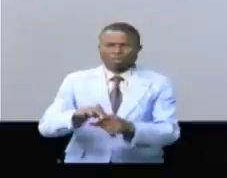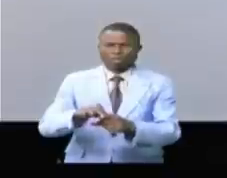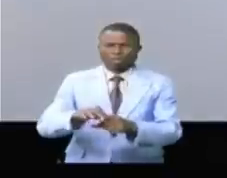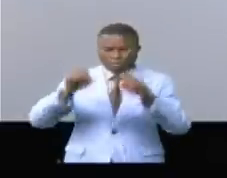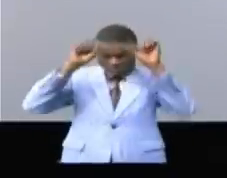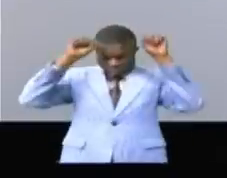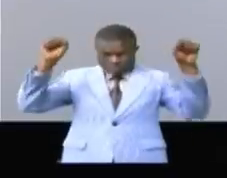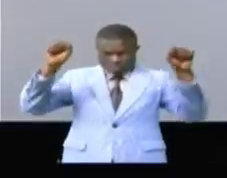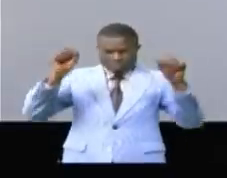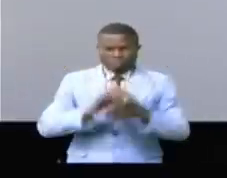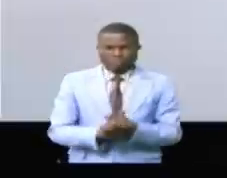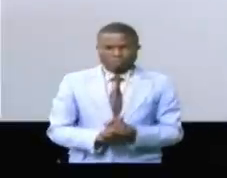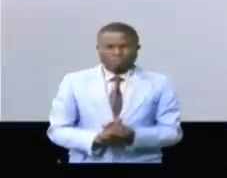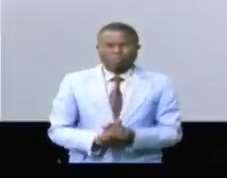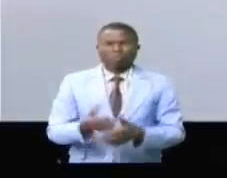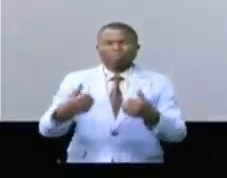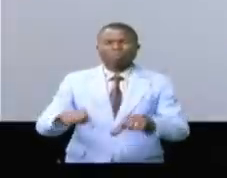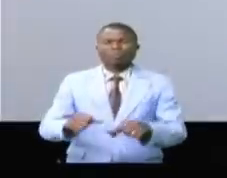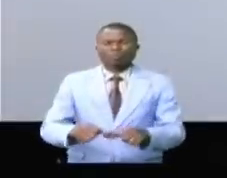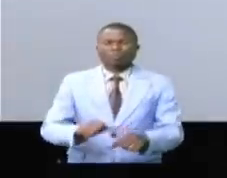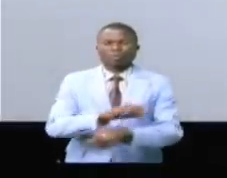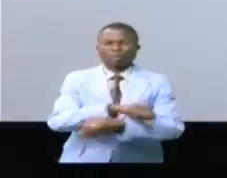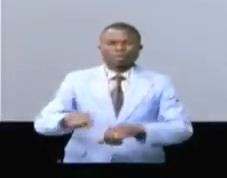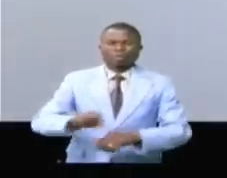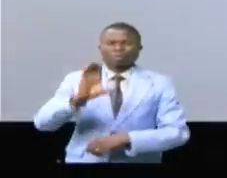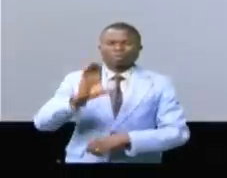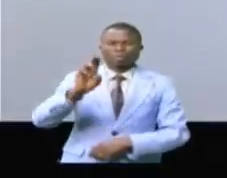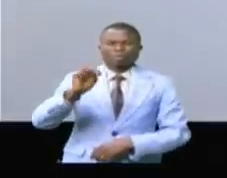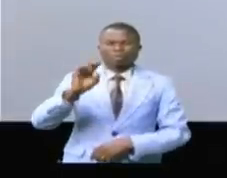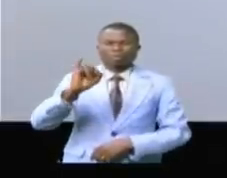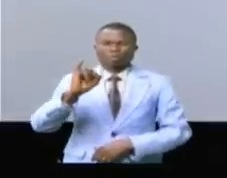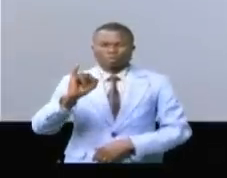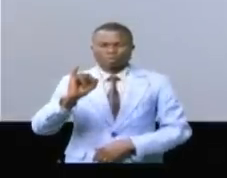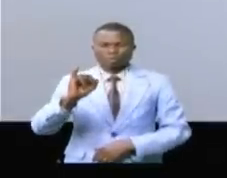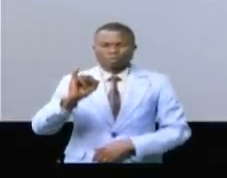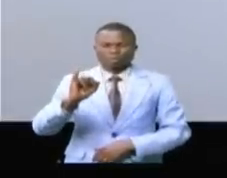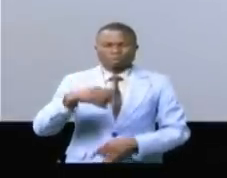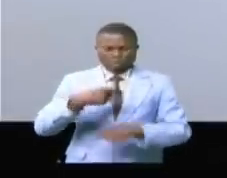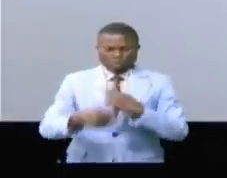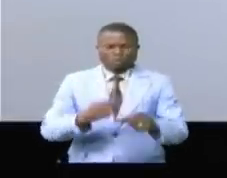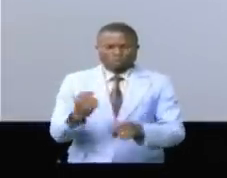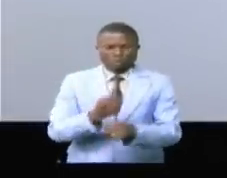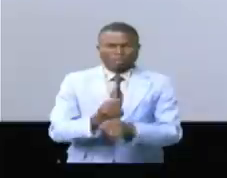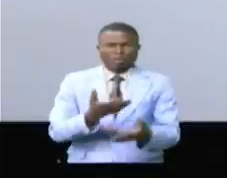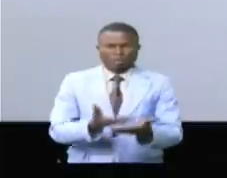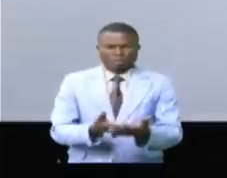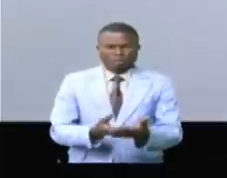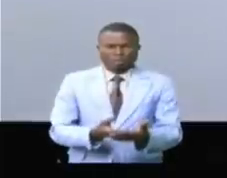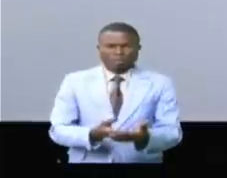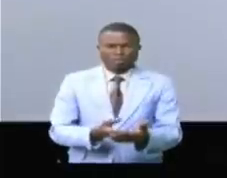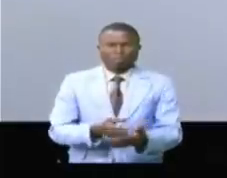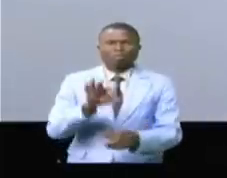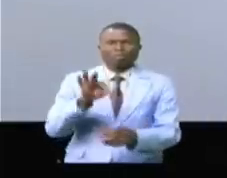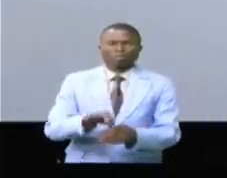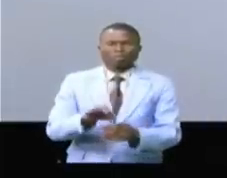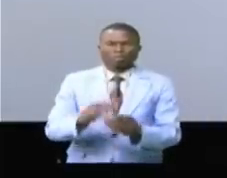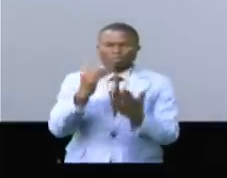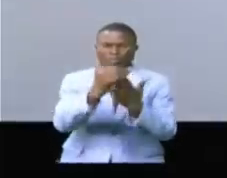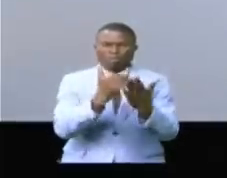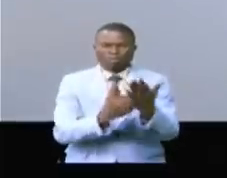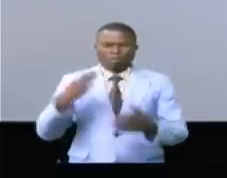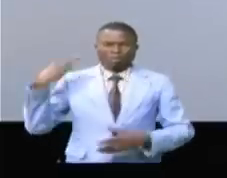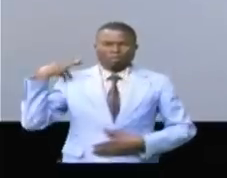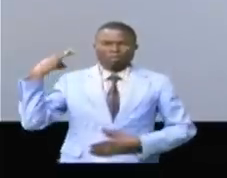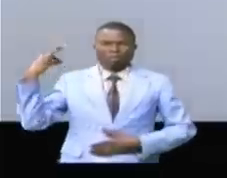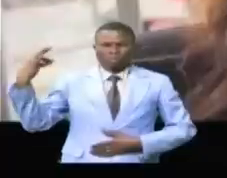dirigeants. Bon, ce qui nous rassure, parce que la CENI s'est mise dans la danse, hein, la CENI a finalement recruté les candidats